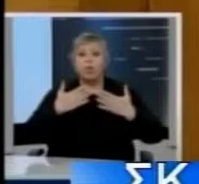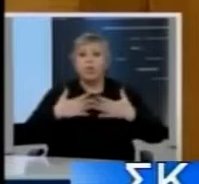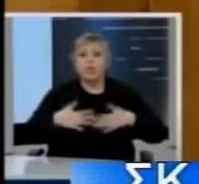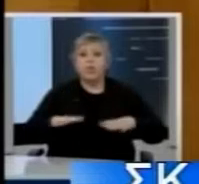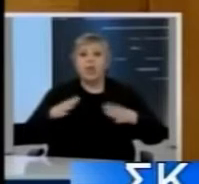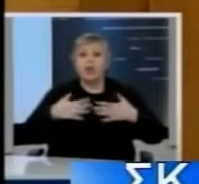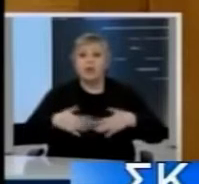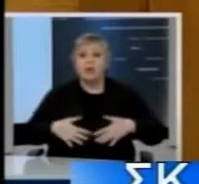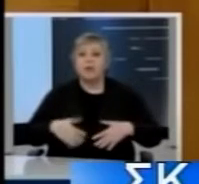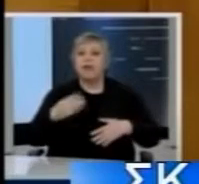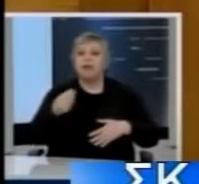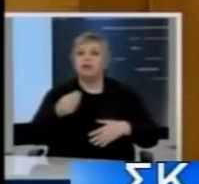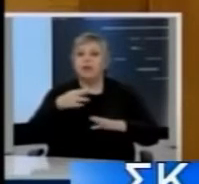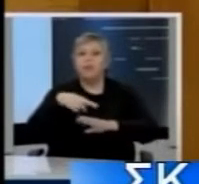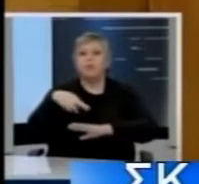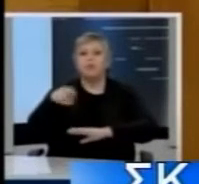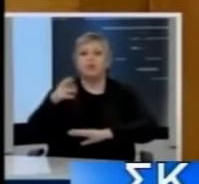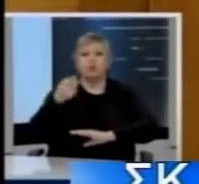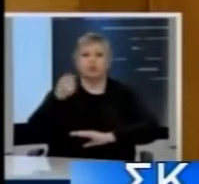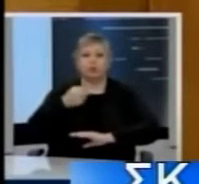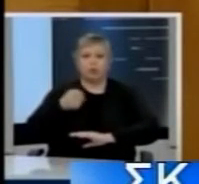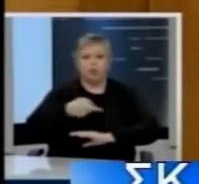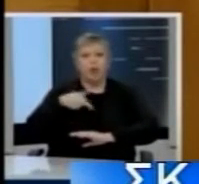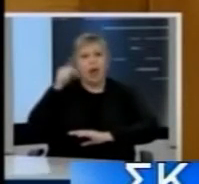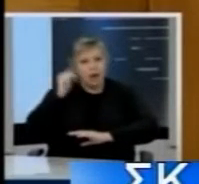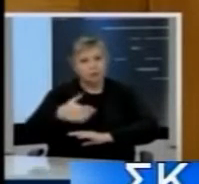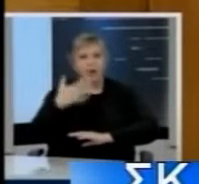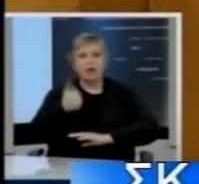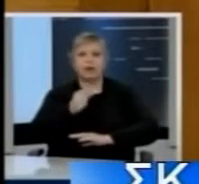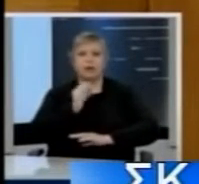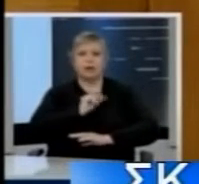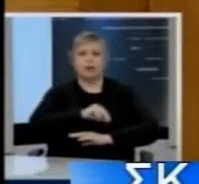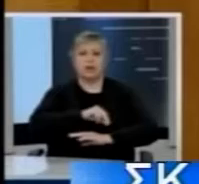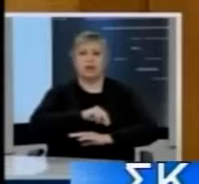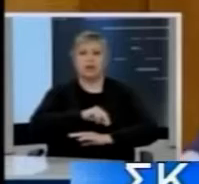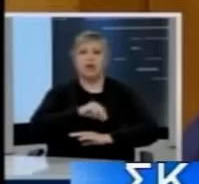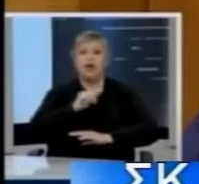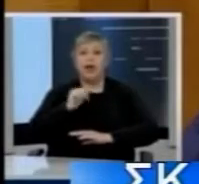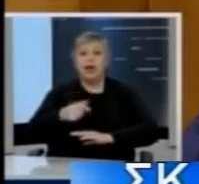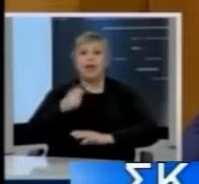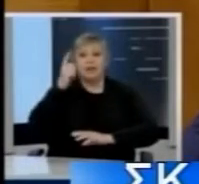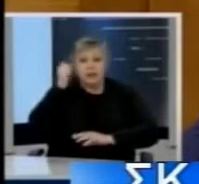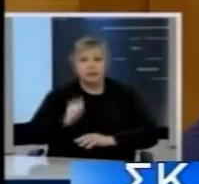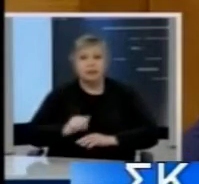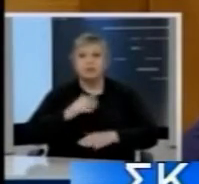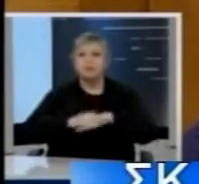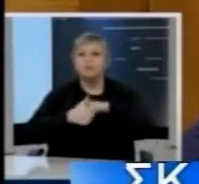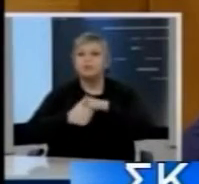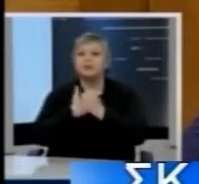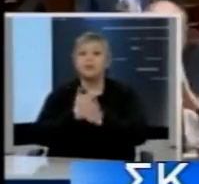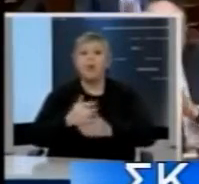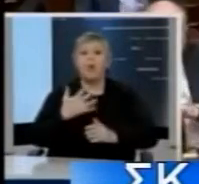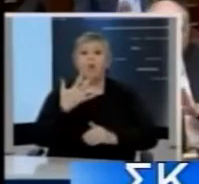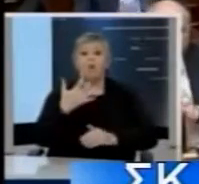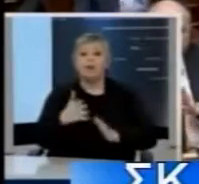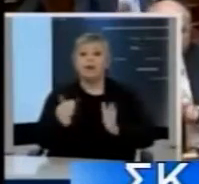μονομέρεια αναφέρεται στους πολλούς. Μας κατηγορείται για μονομέρεια, αλλά αυτή η μονομέρεια αναφέρεται σε 5 εκατομμύρια συμπολίτες μας. Η